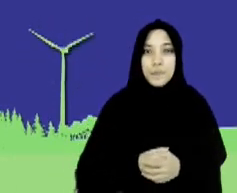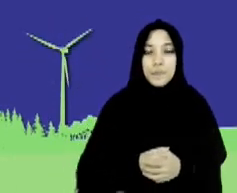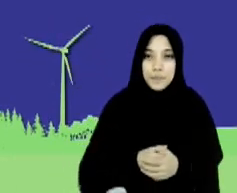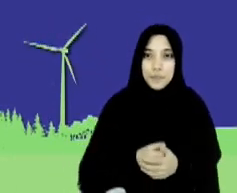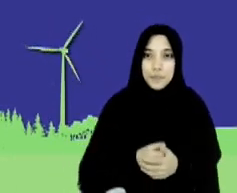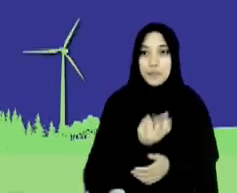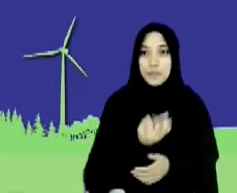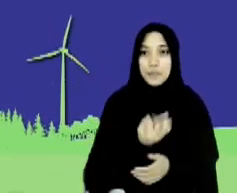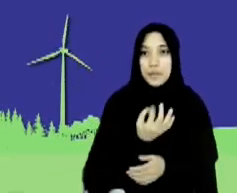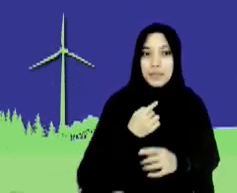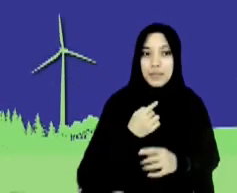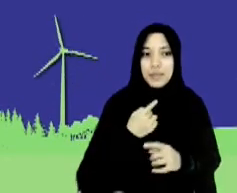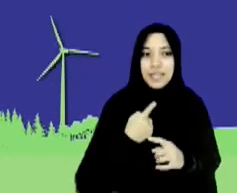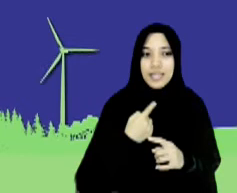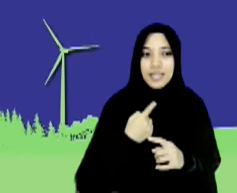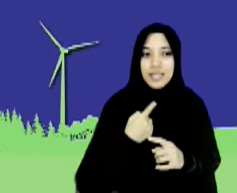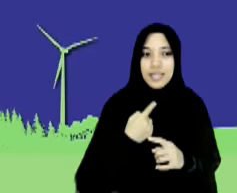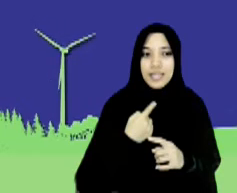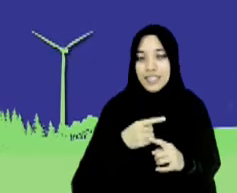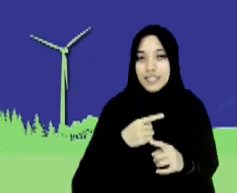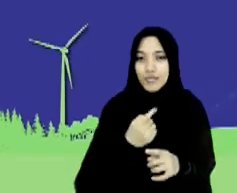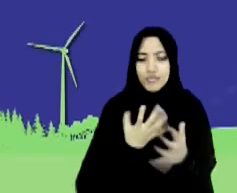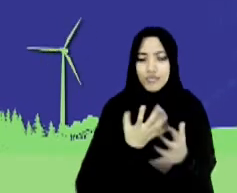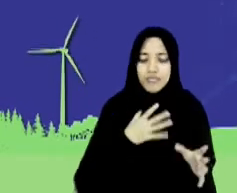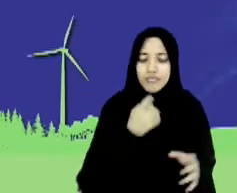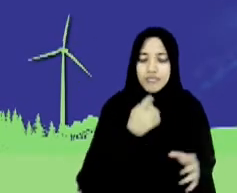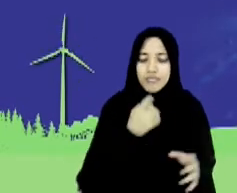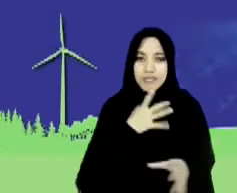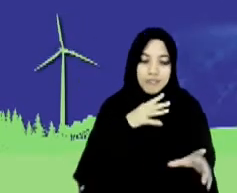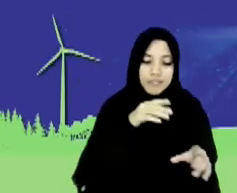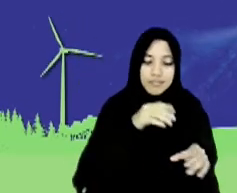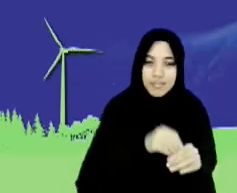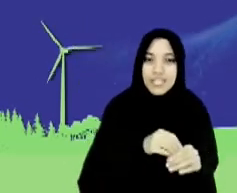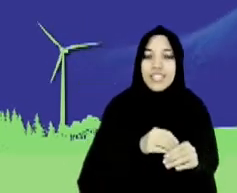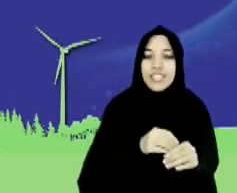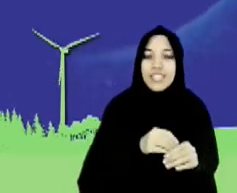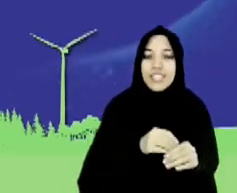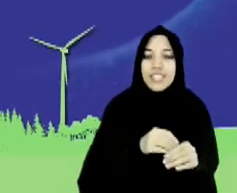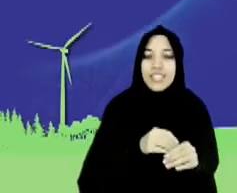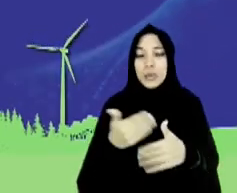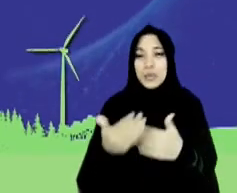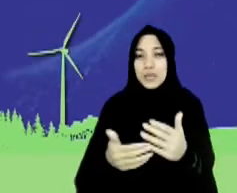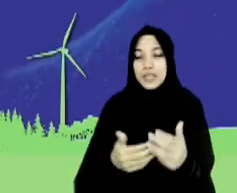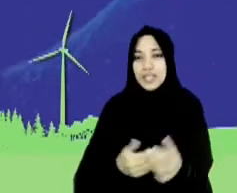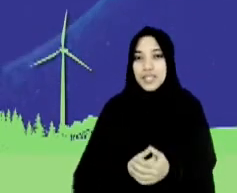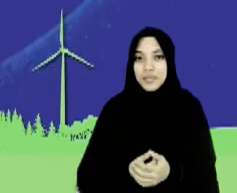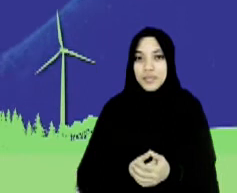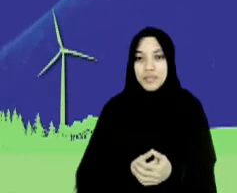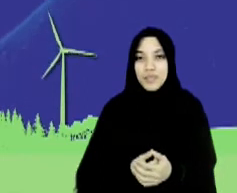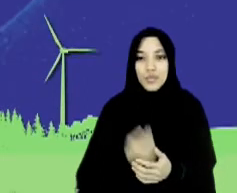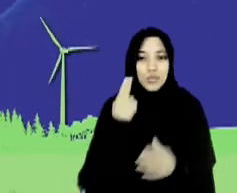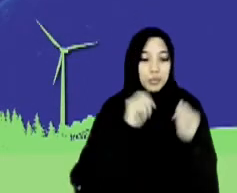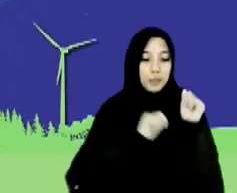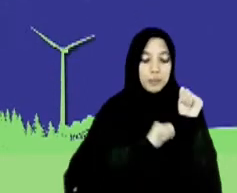oleh media mengenai apa Nam kontribusi eh sustainable Finance HSBC di Indonesia dalam eh merespon ke